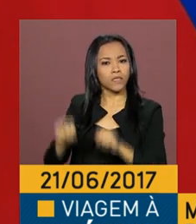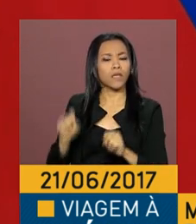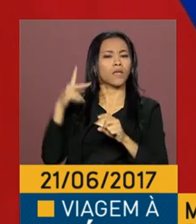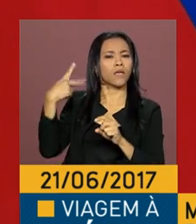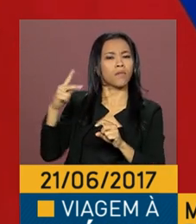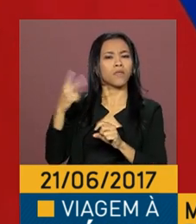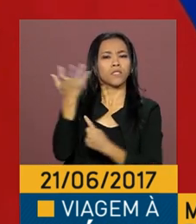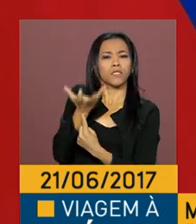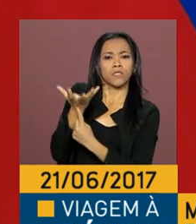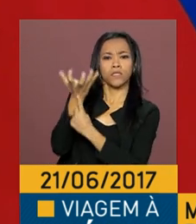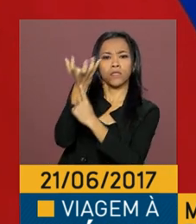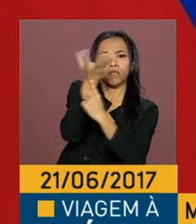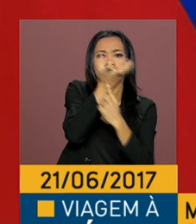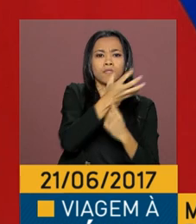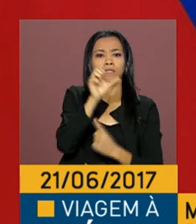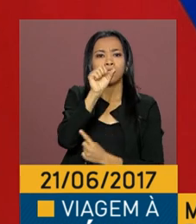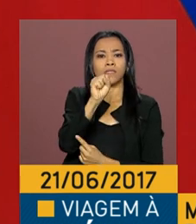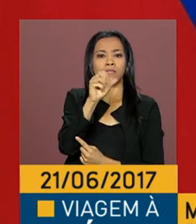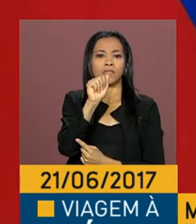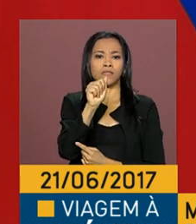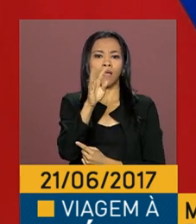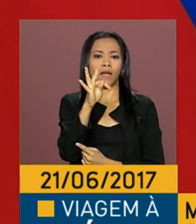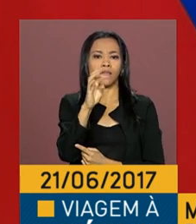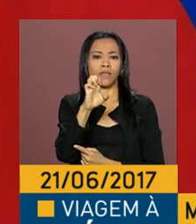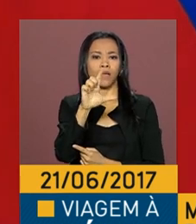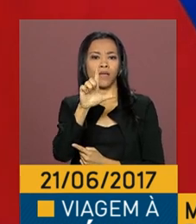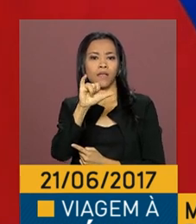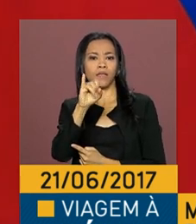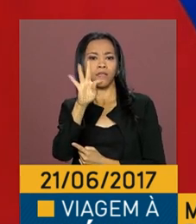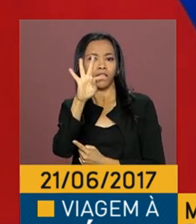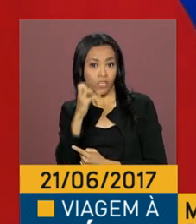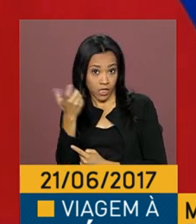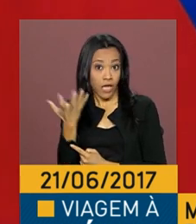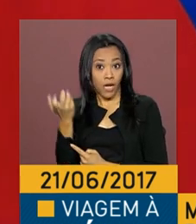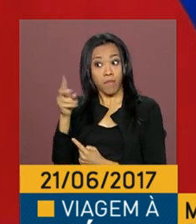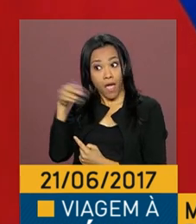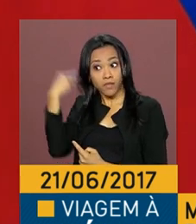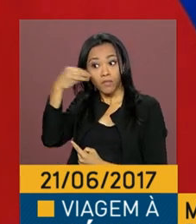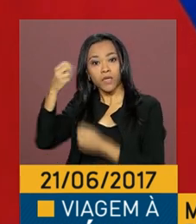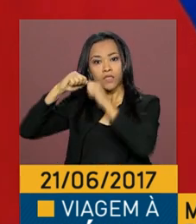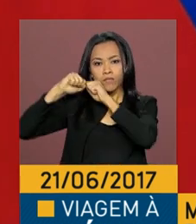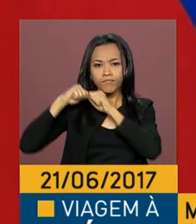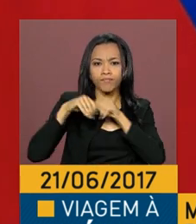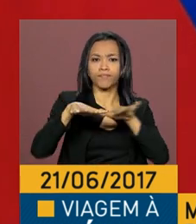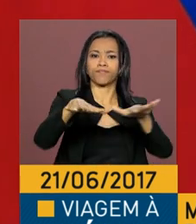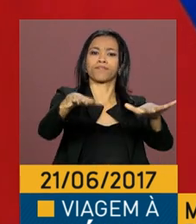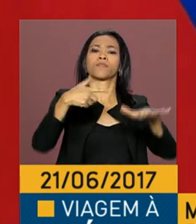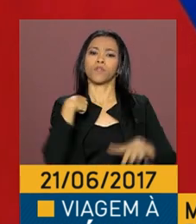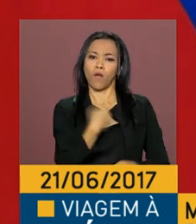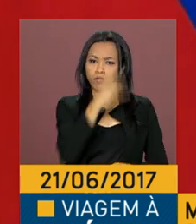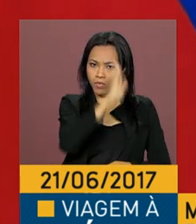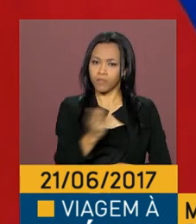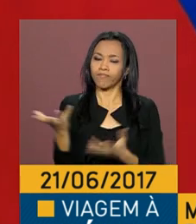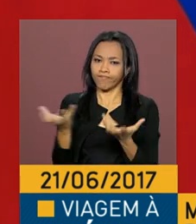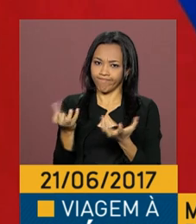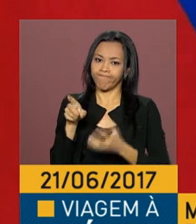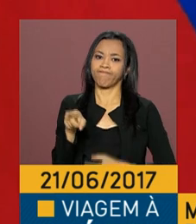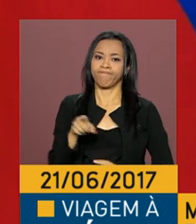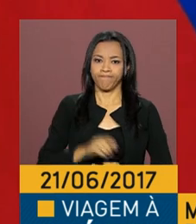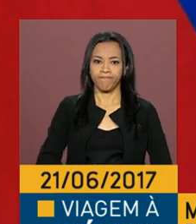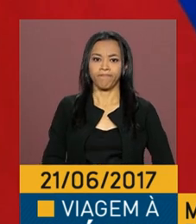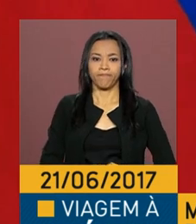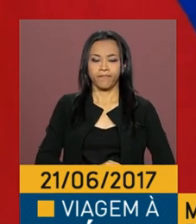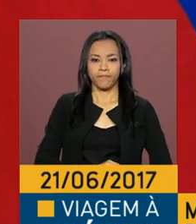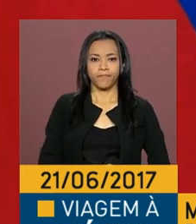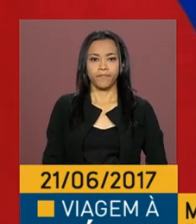por satélite, o GLONASS, e nós queremos expandir essa experiência. Мы положительно оценили